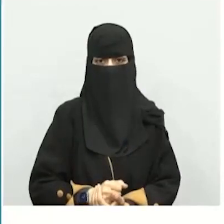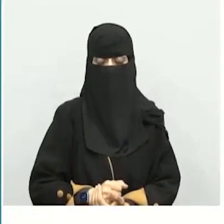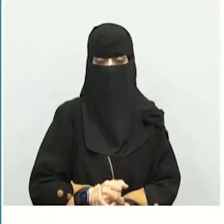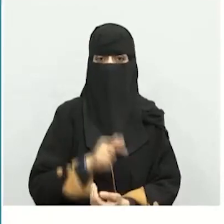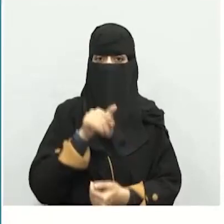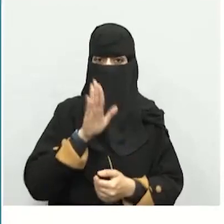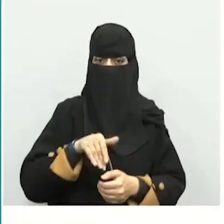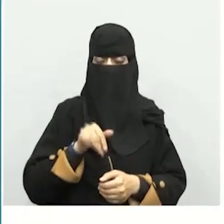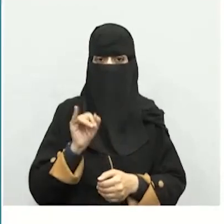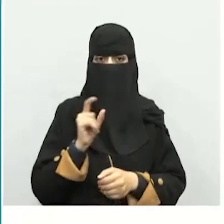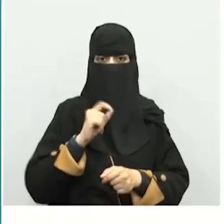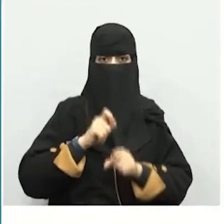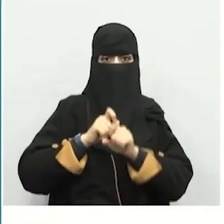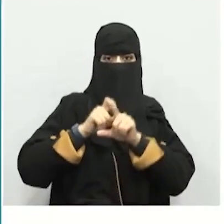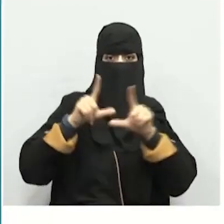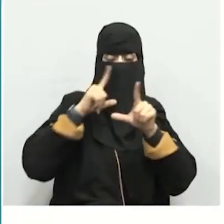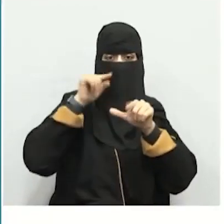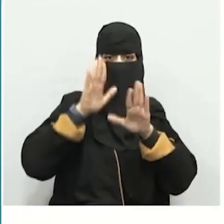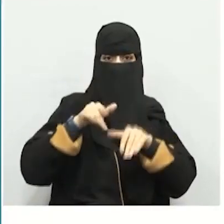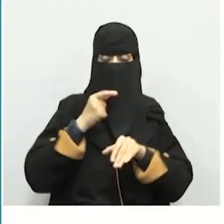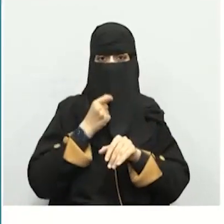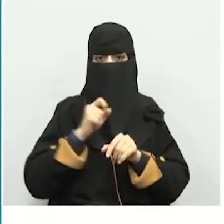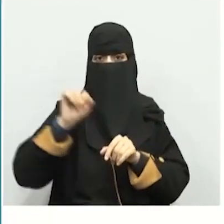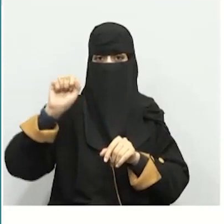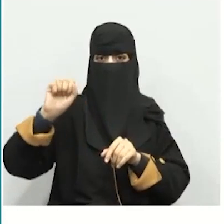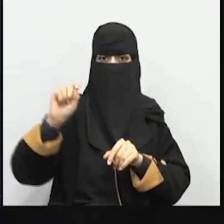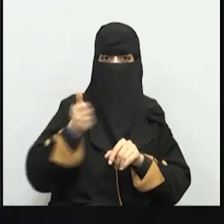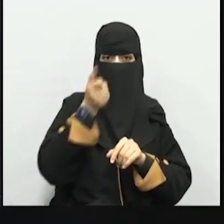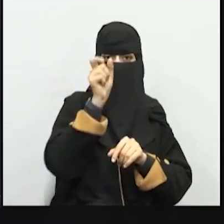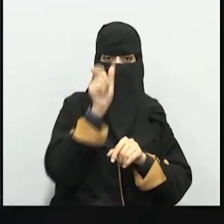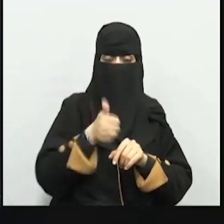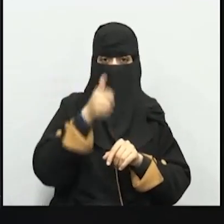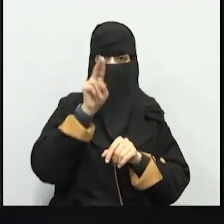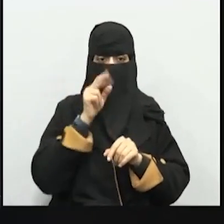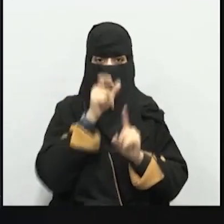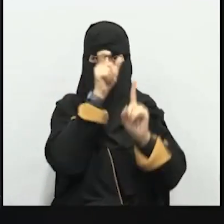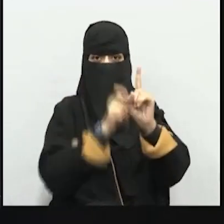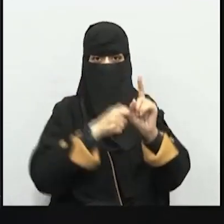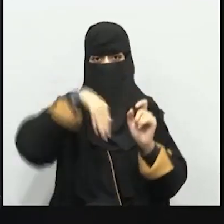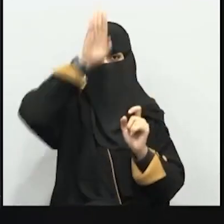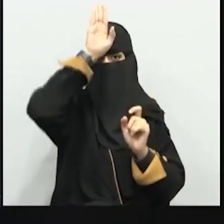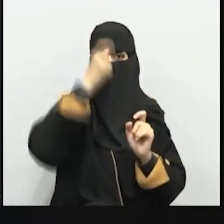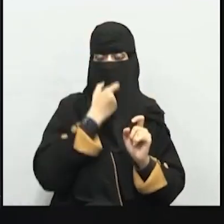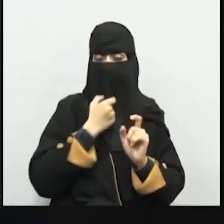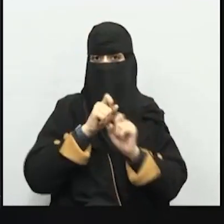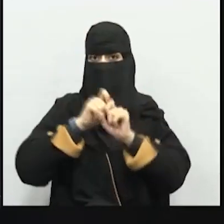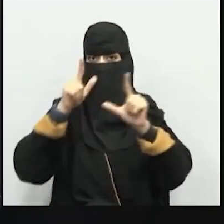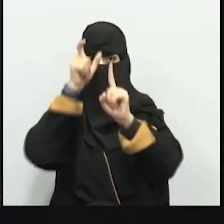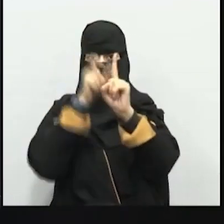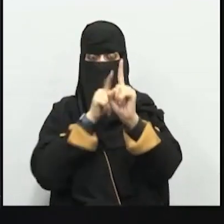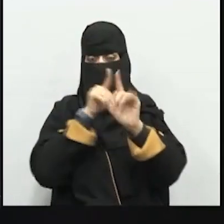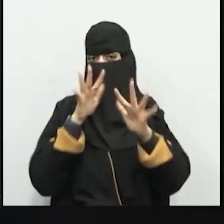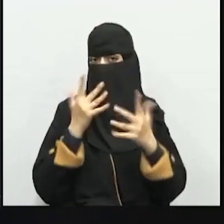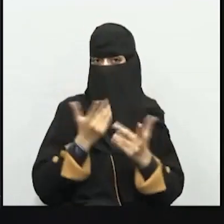أيضا ومن أبرز الصفات التي تتميز بها شخصية خادم الحرمين الشريفين الملك سلمان بن عبد